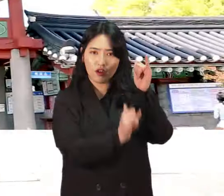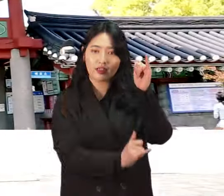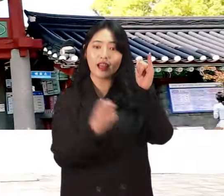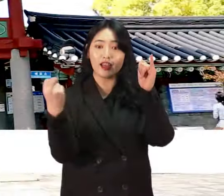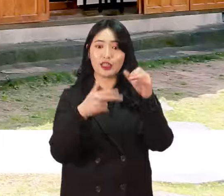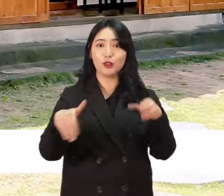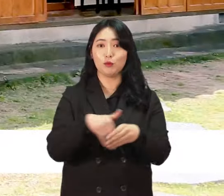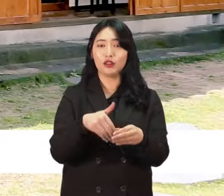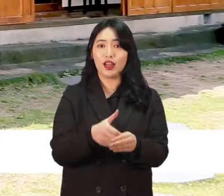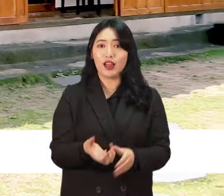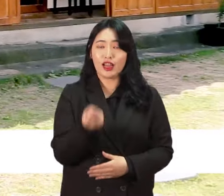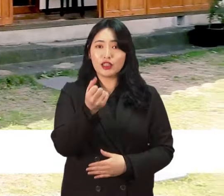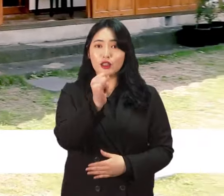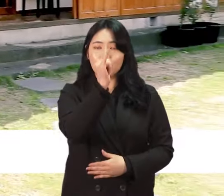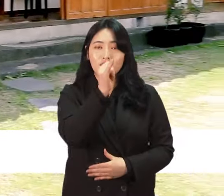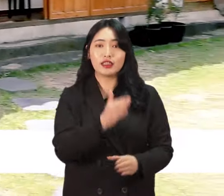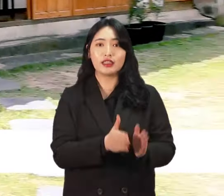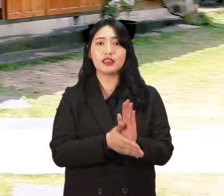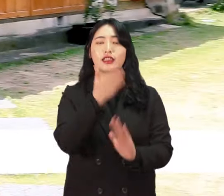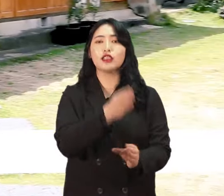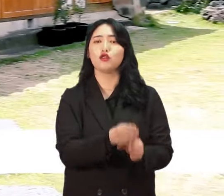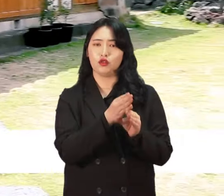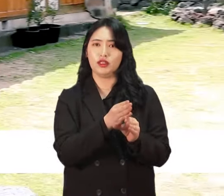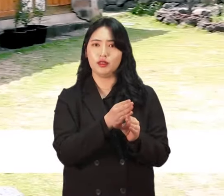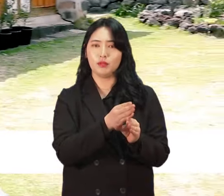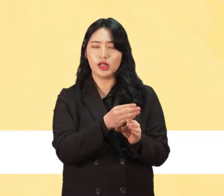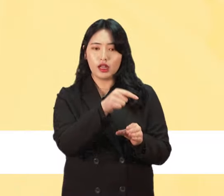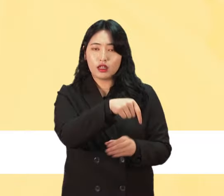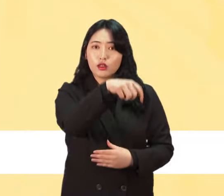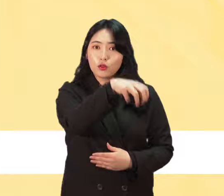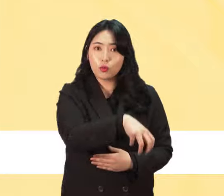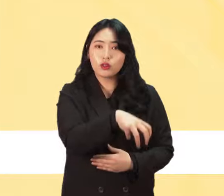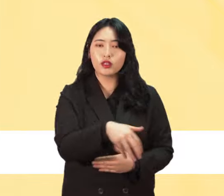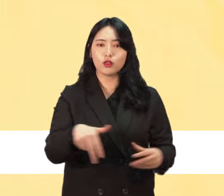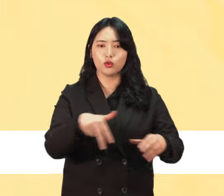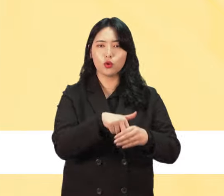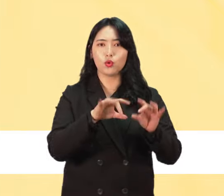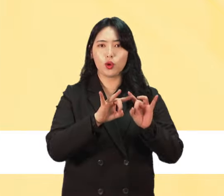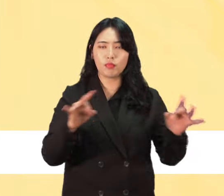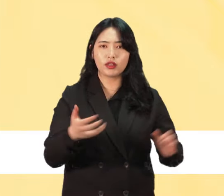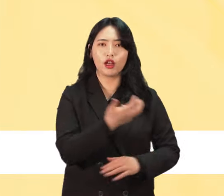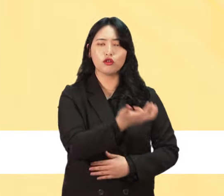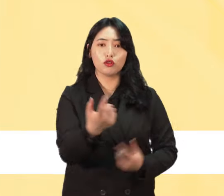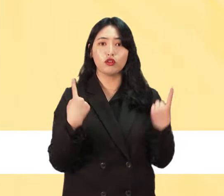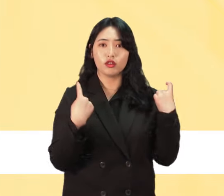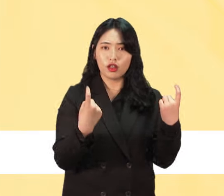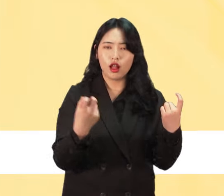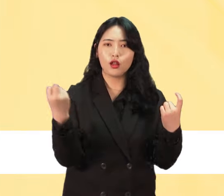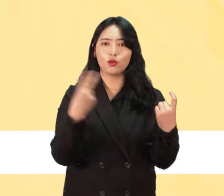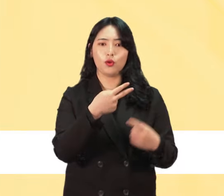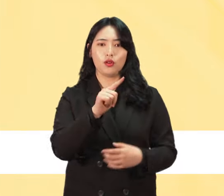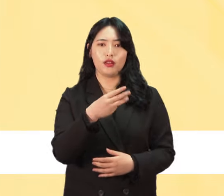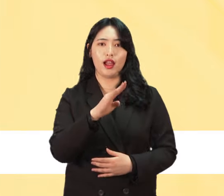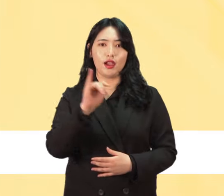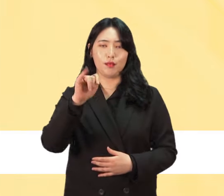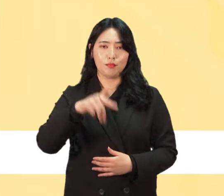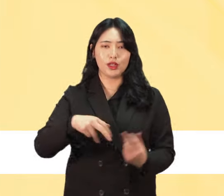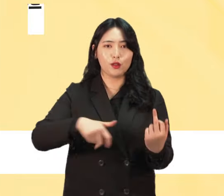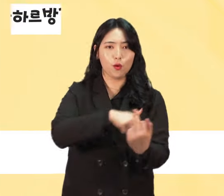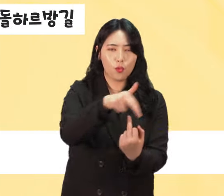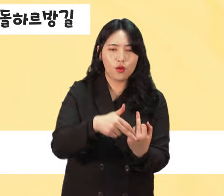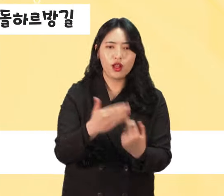3주의 역사와 문화를 간직한 원 도식 원도심 에는 종로 * 술래 길과 잘 끼도